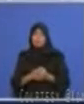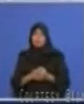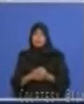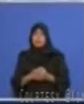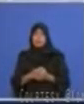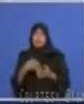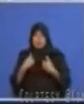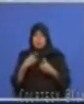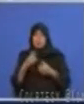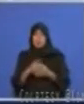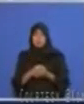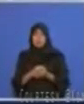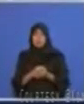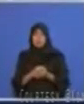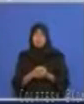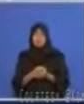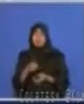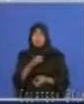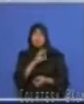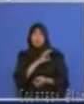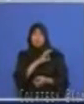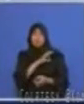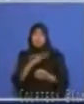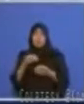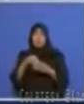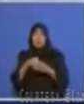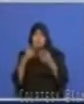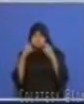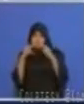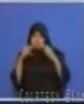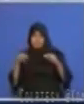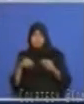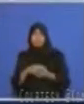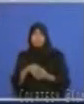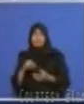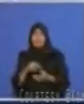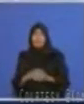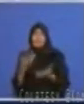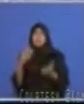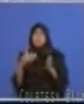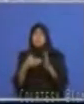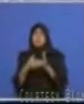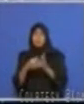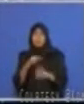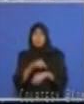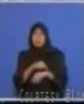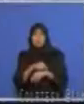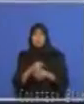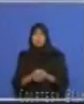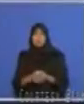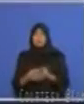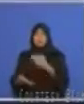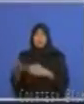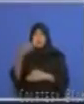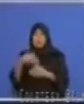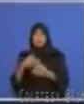pada ee Gubernur dalam hal ini pengawasan o silakan ditanggapi Pak Tani baliik Sebenarnya saya